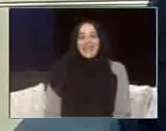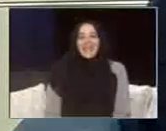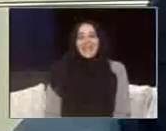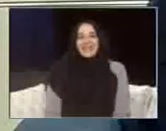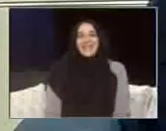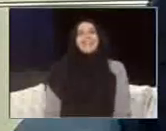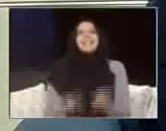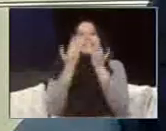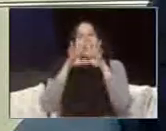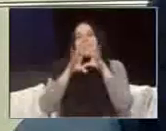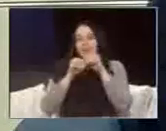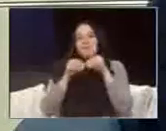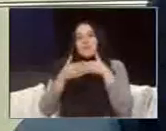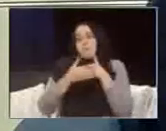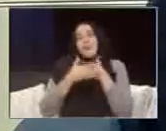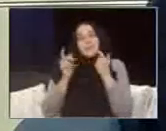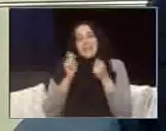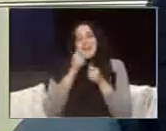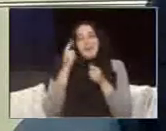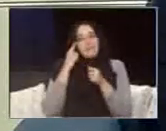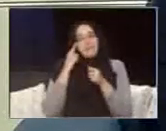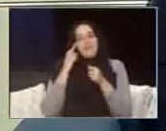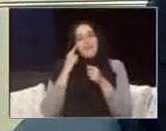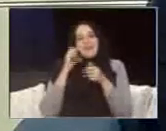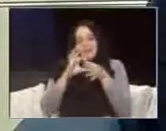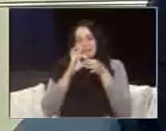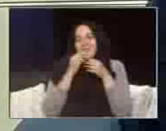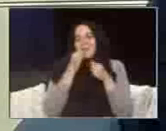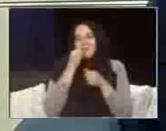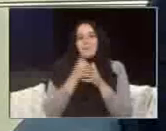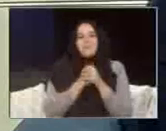يديم المحبه ان شاء الله. ان شاء الله نتمنى تجاوبوني ان شاء